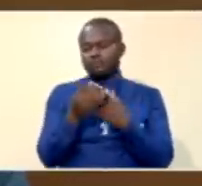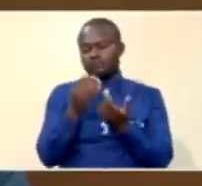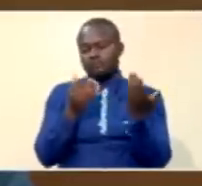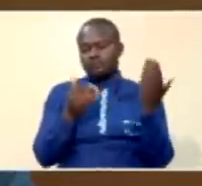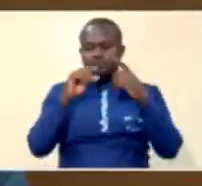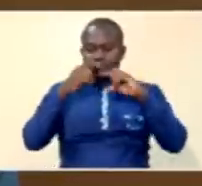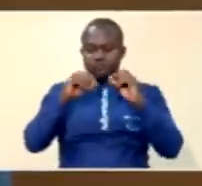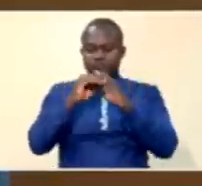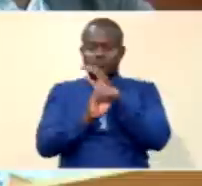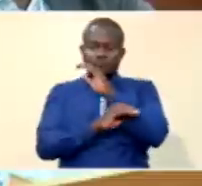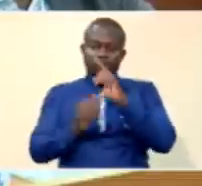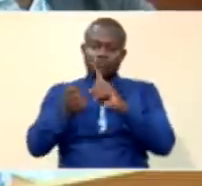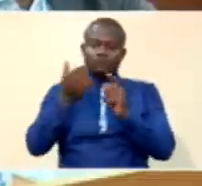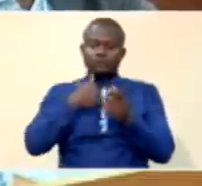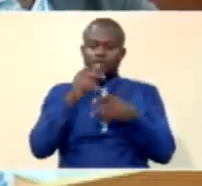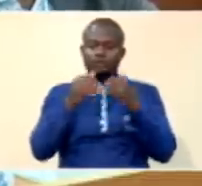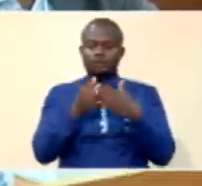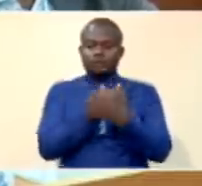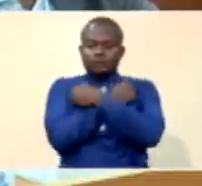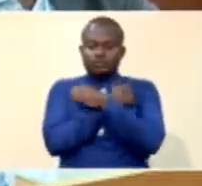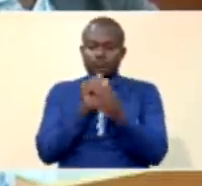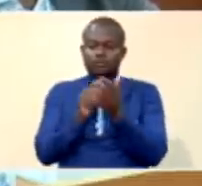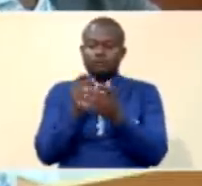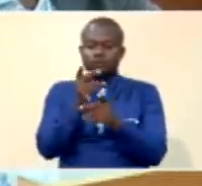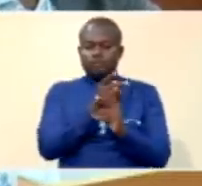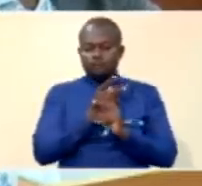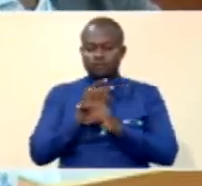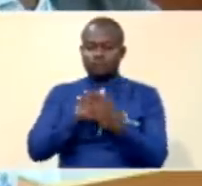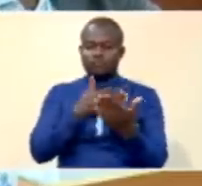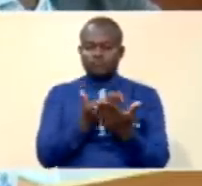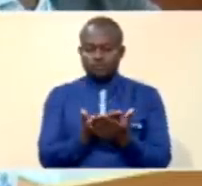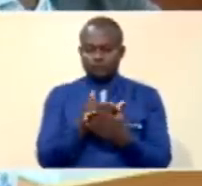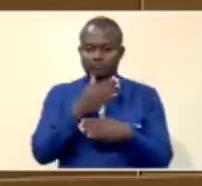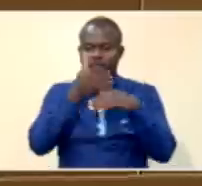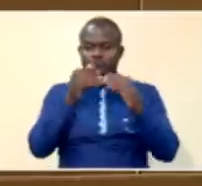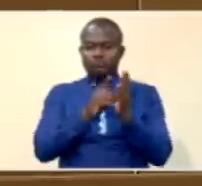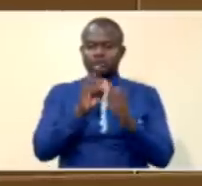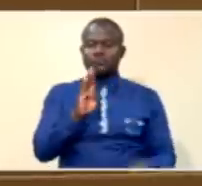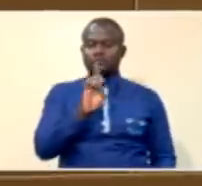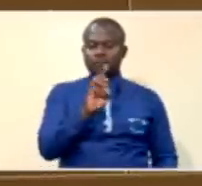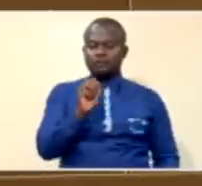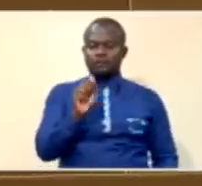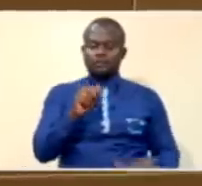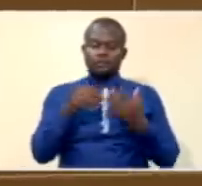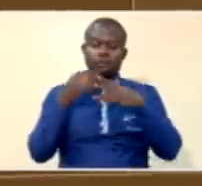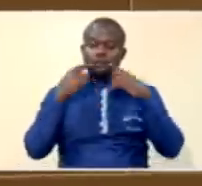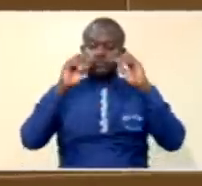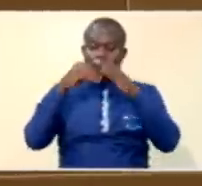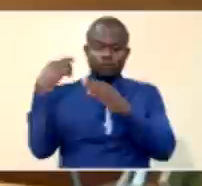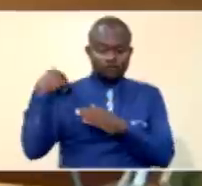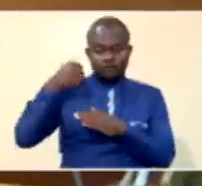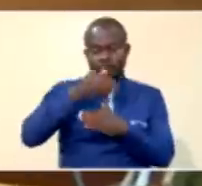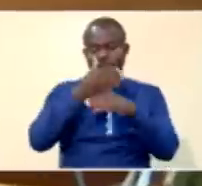ngo igihugu kizagire abagikunda kandi bakitangira mu bihe byose. Minisitiri Dr. Bizimana avuga ko inshingano z'iyi